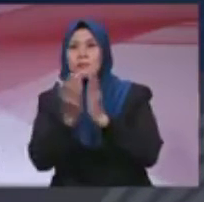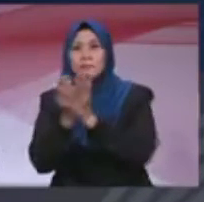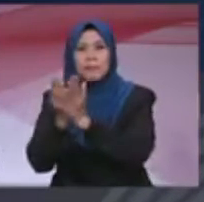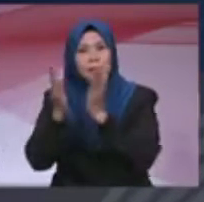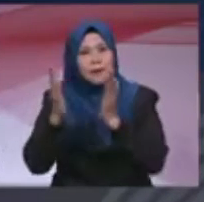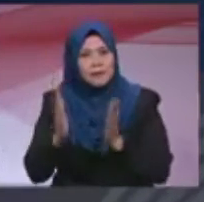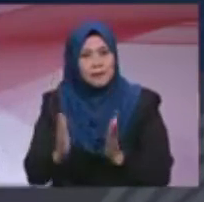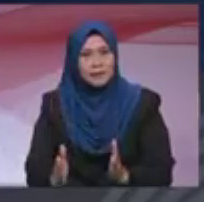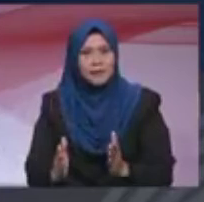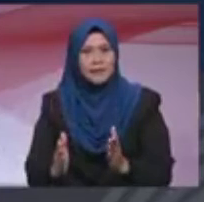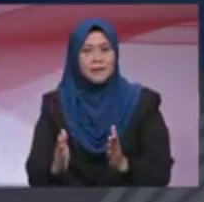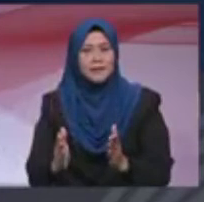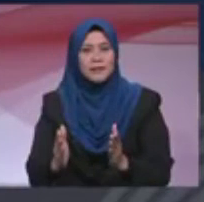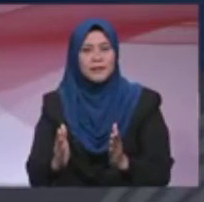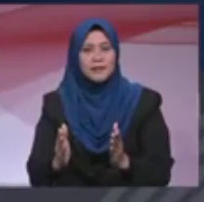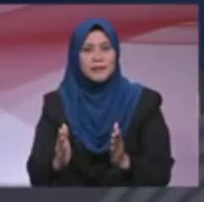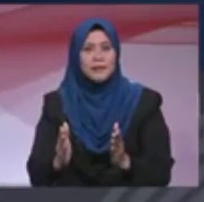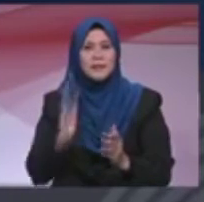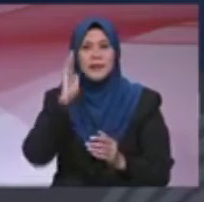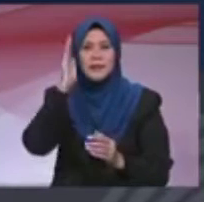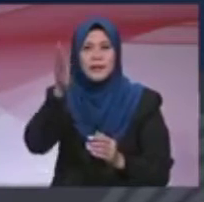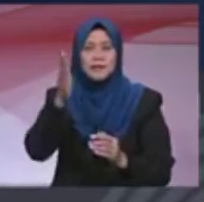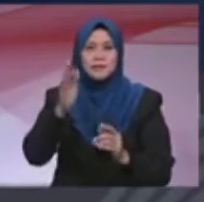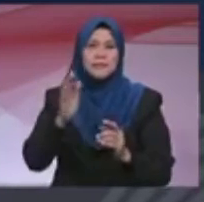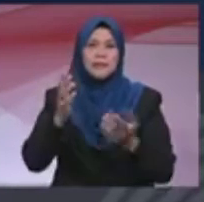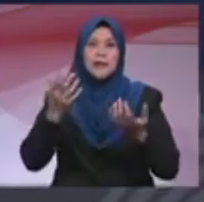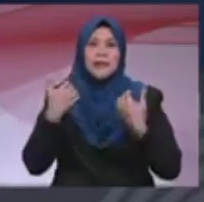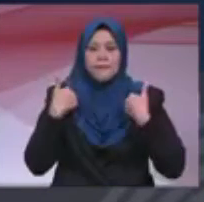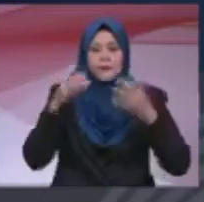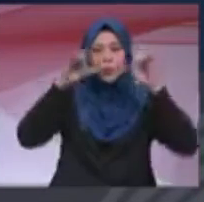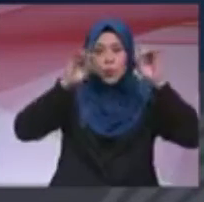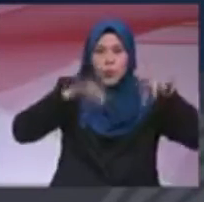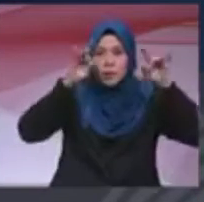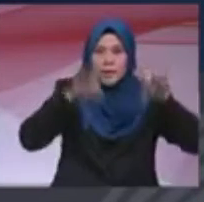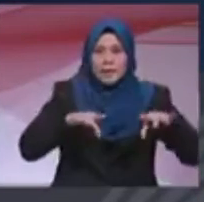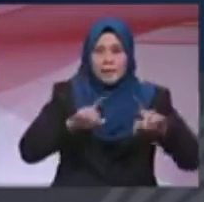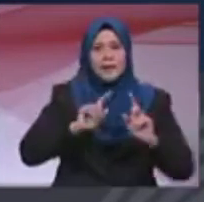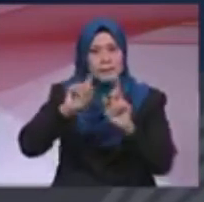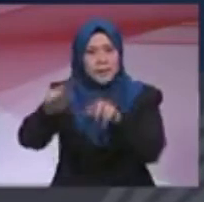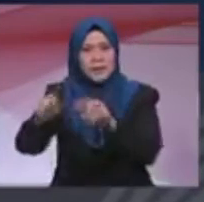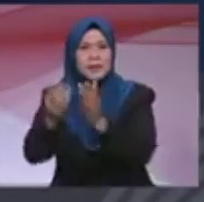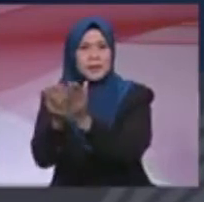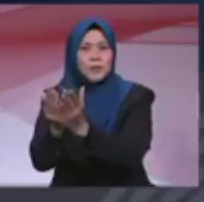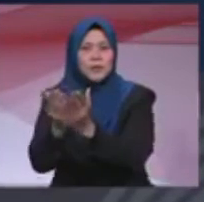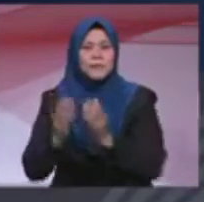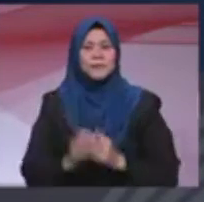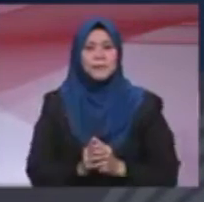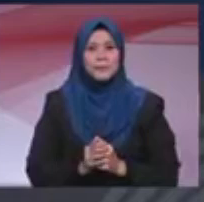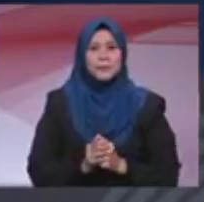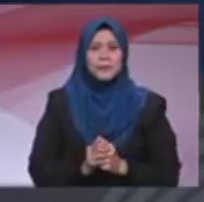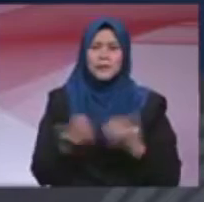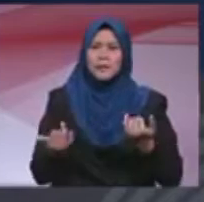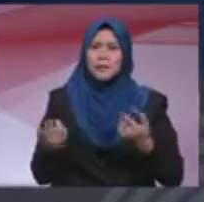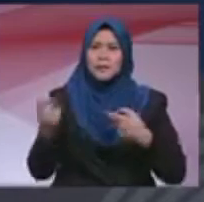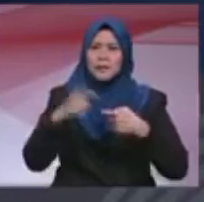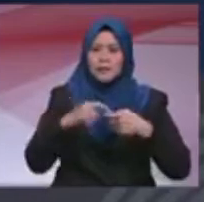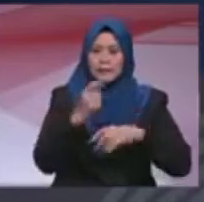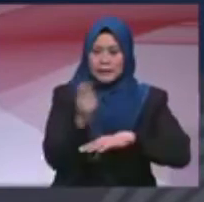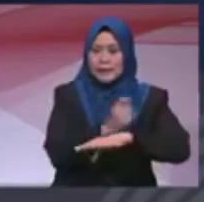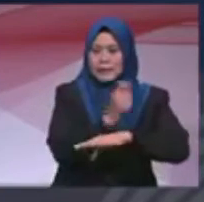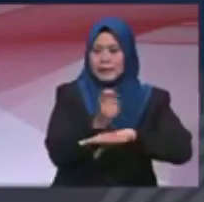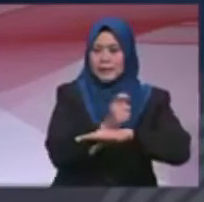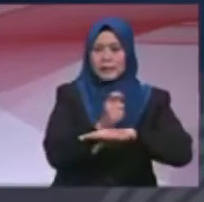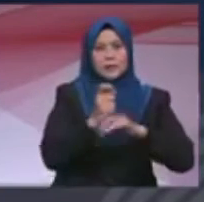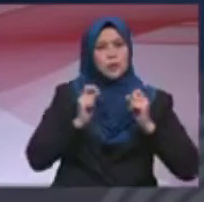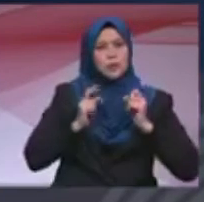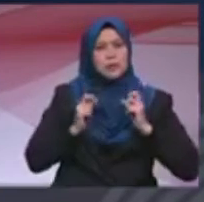murid-murid yang akan menduduki peperiksaan. Akan tetapi berkaitan dengan pembukaan tadika swasta itu saya dah